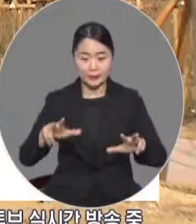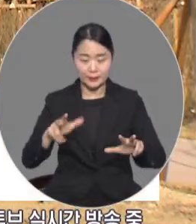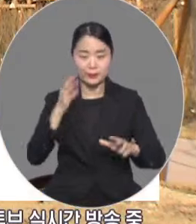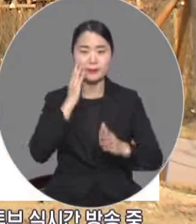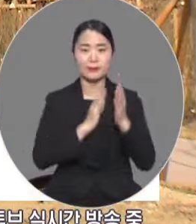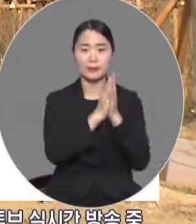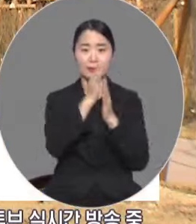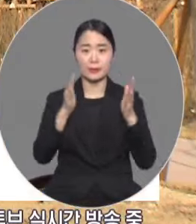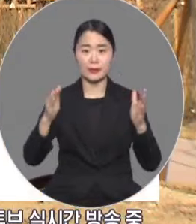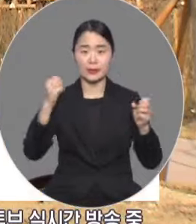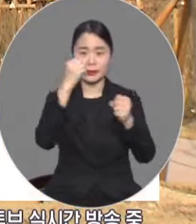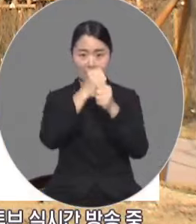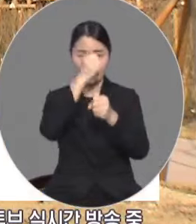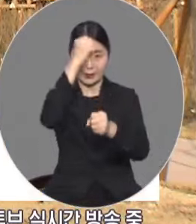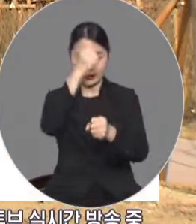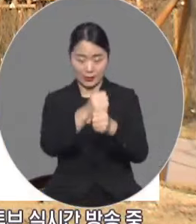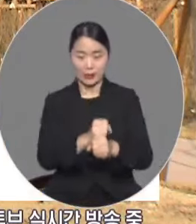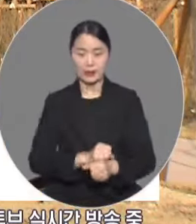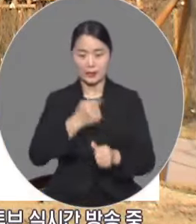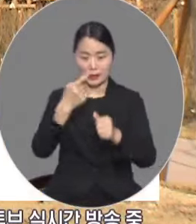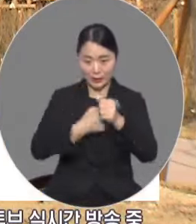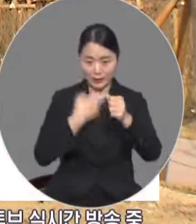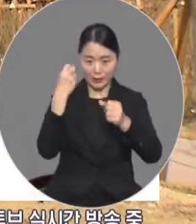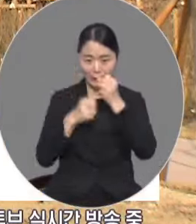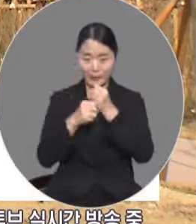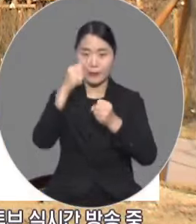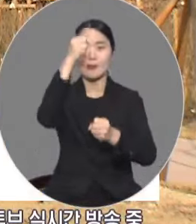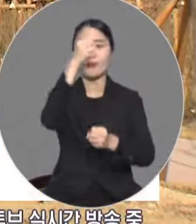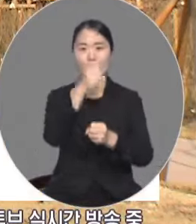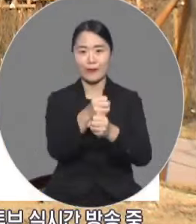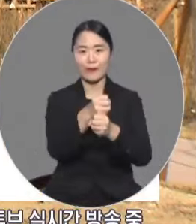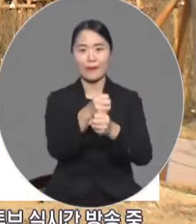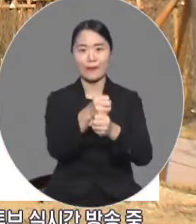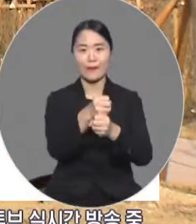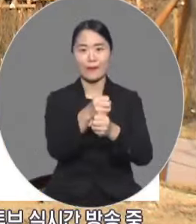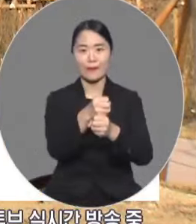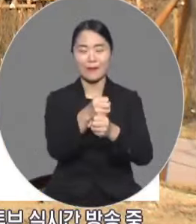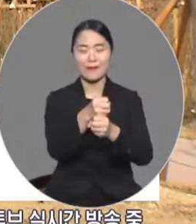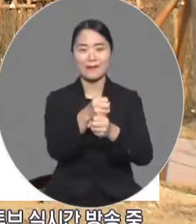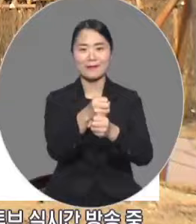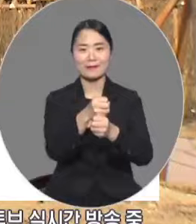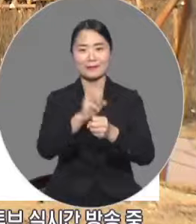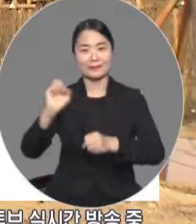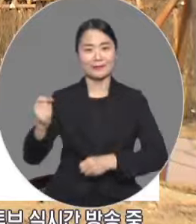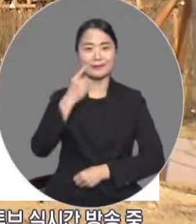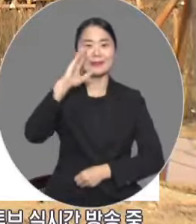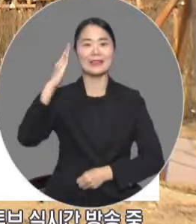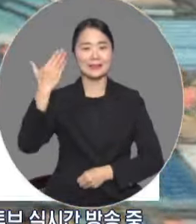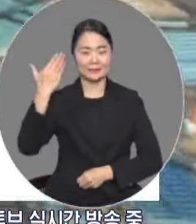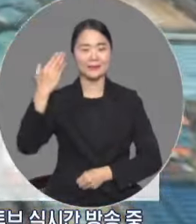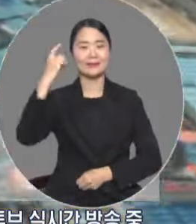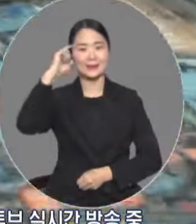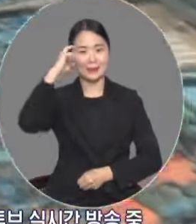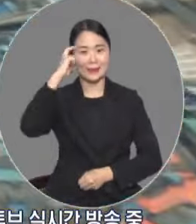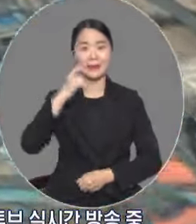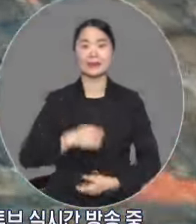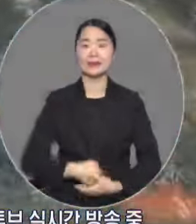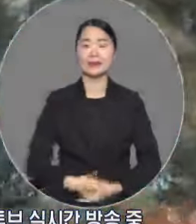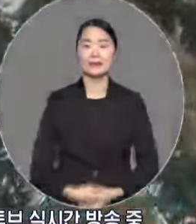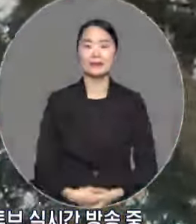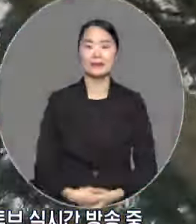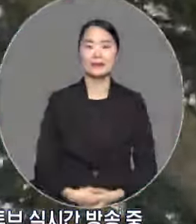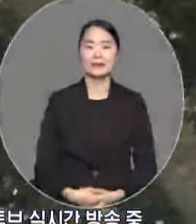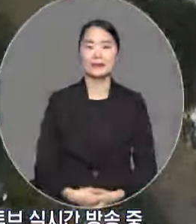해서 자연 생태계가 다시 살아나는 이런 계기가 될 것이라고.